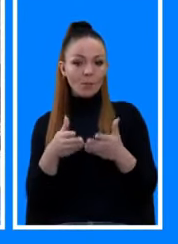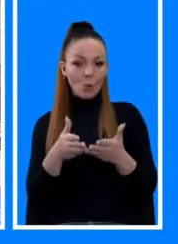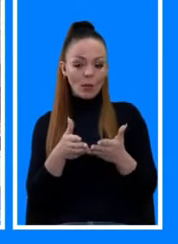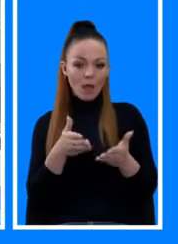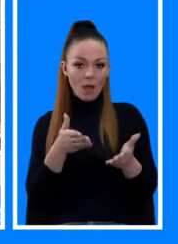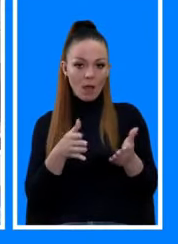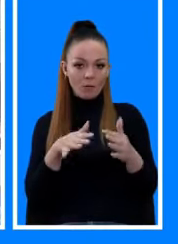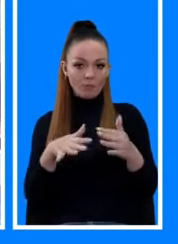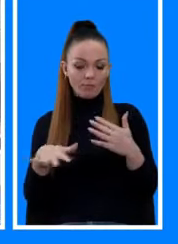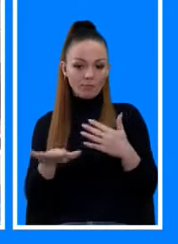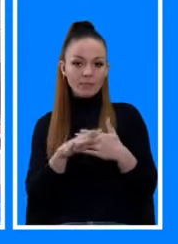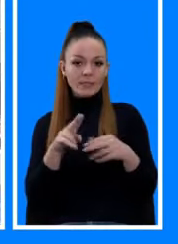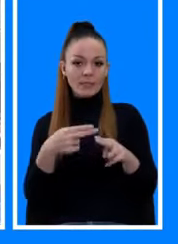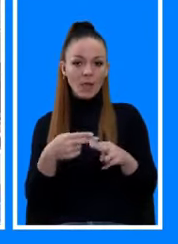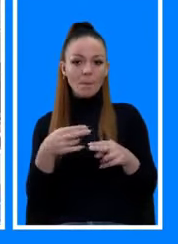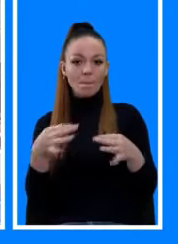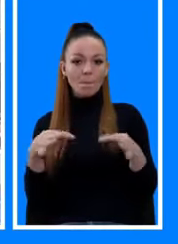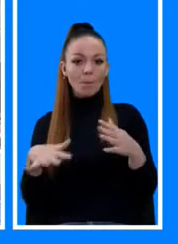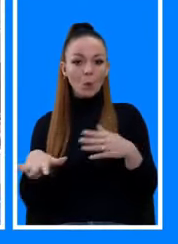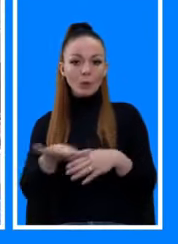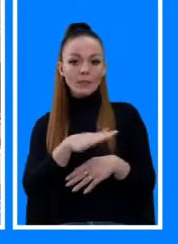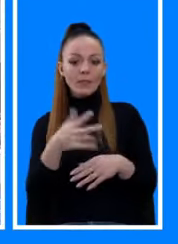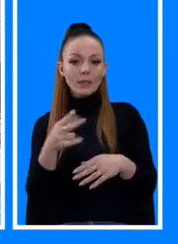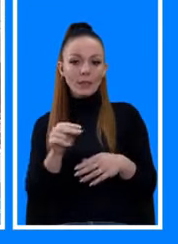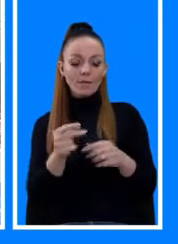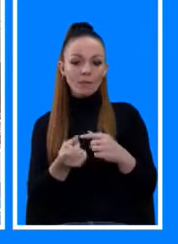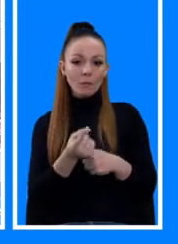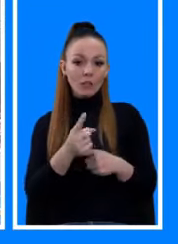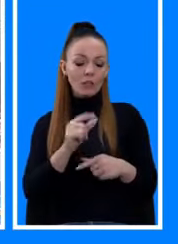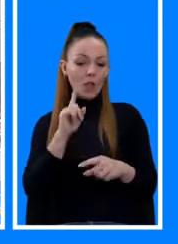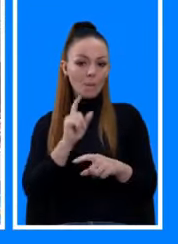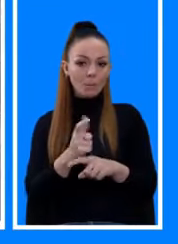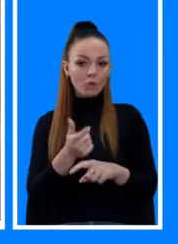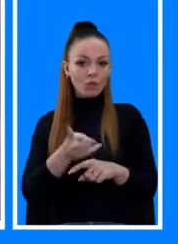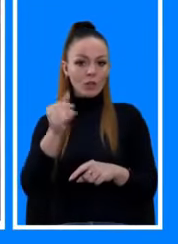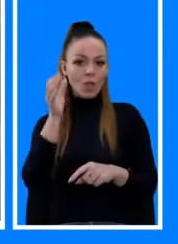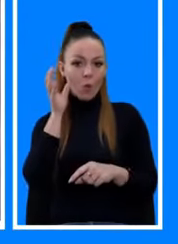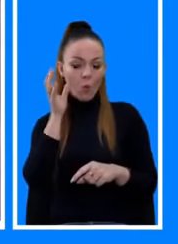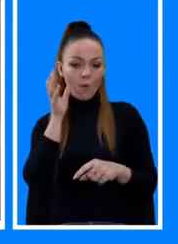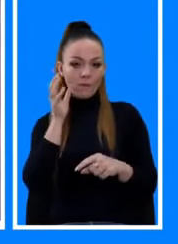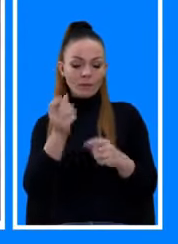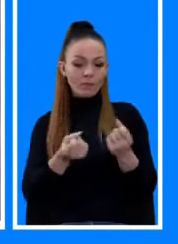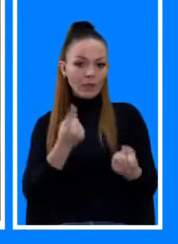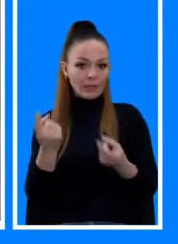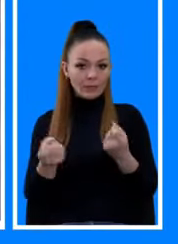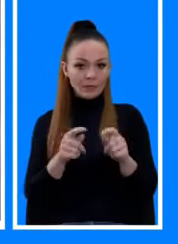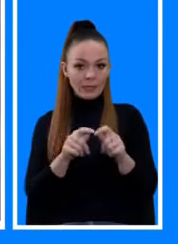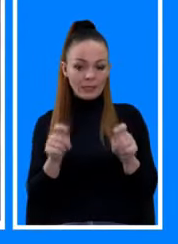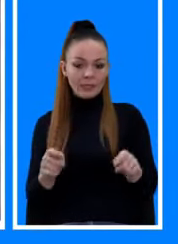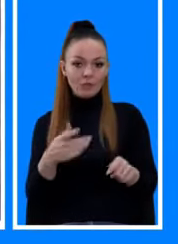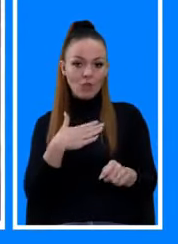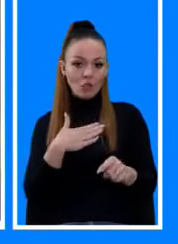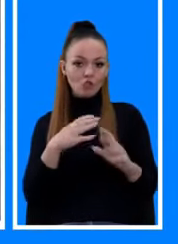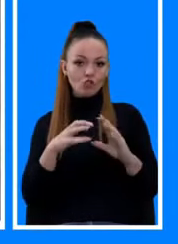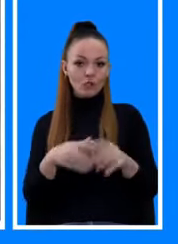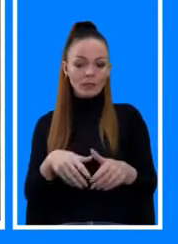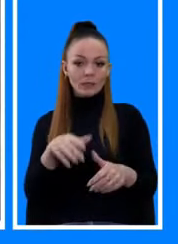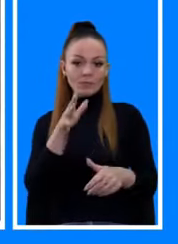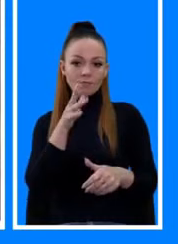де відбувається найбільше наукових відкриттів у наш час, у